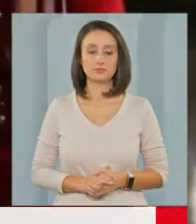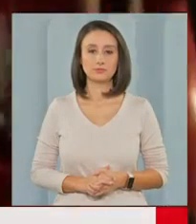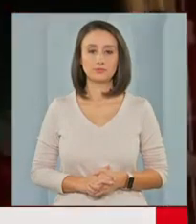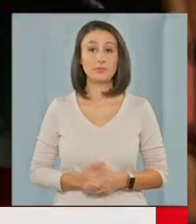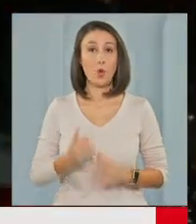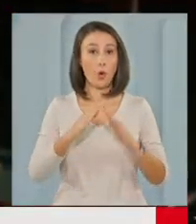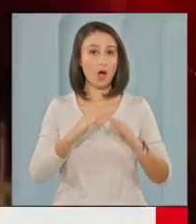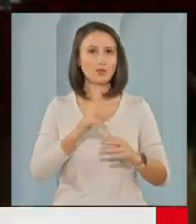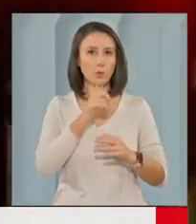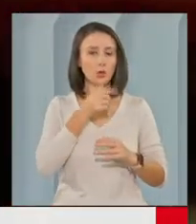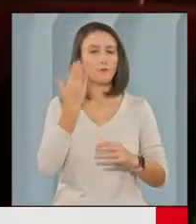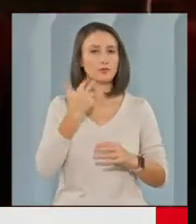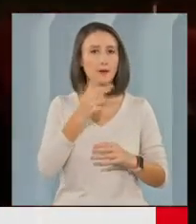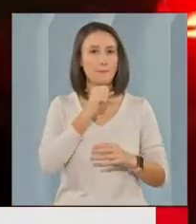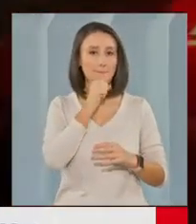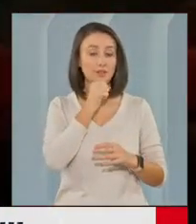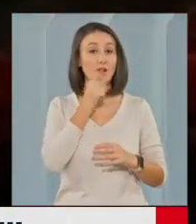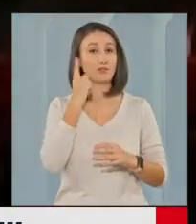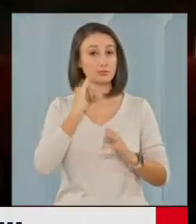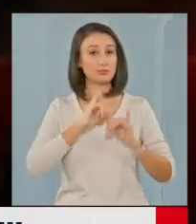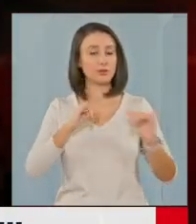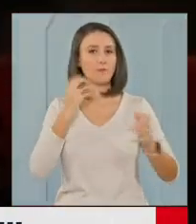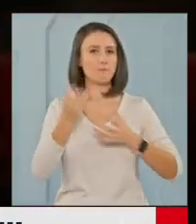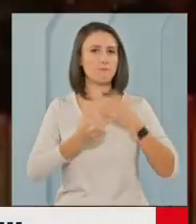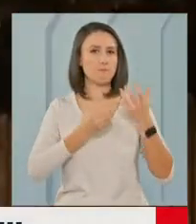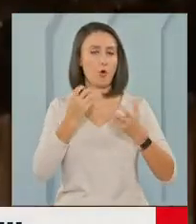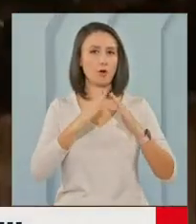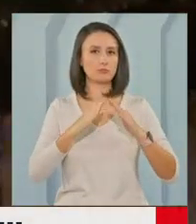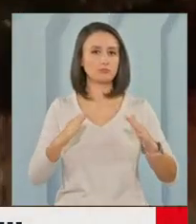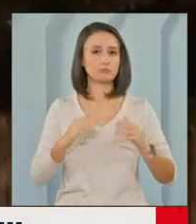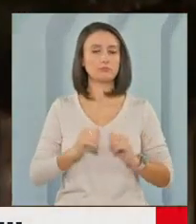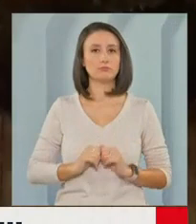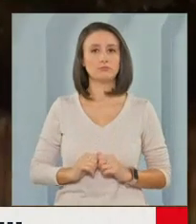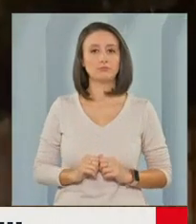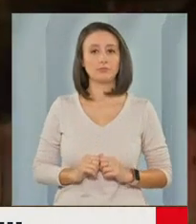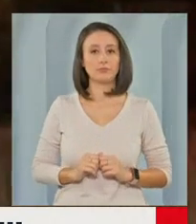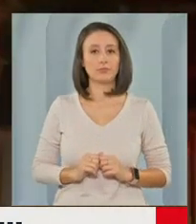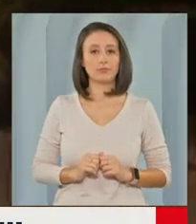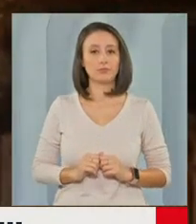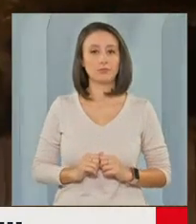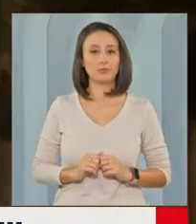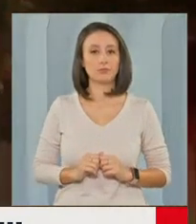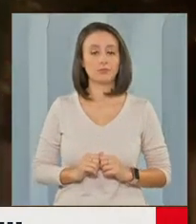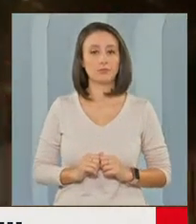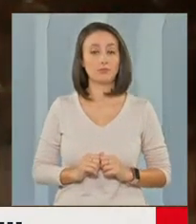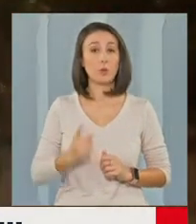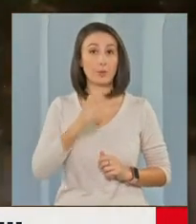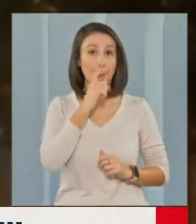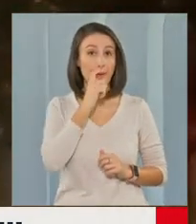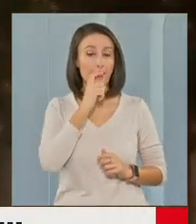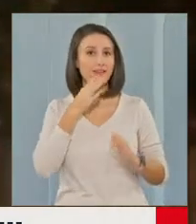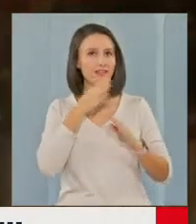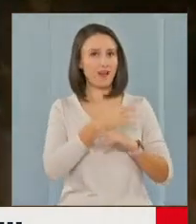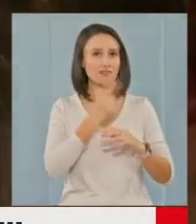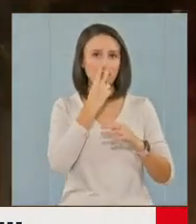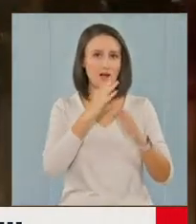O casă în care se aflau trei bătrâni a fost cuprinsă de flăcări în localitatea Eforie Nord. Alarmat de norii mari de fum, un bărbat a pătruns